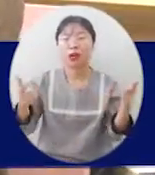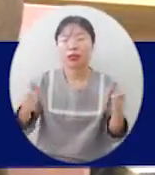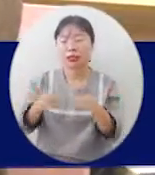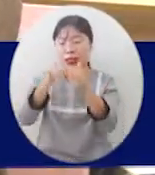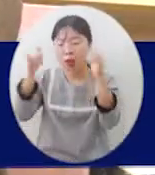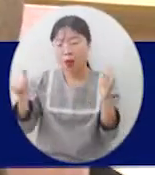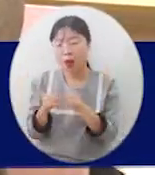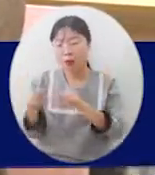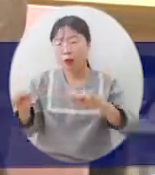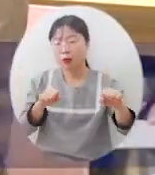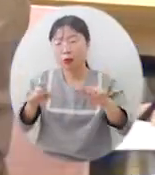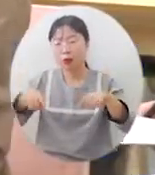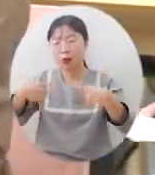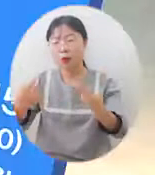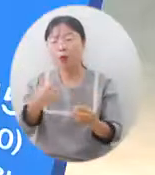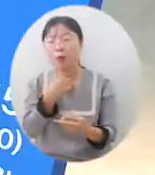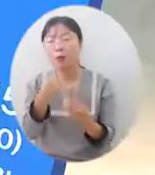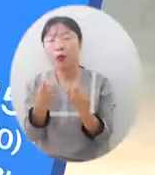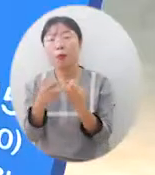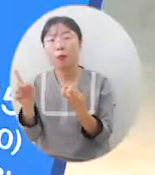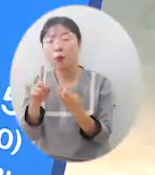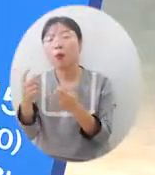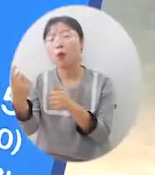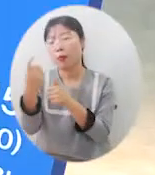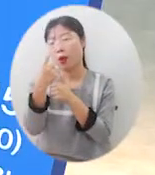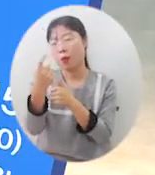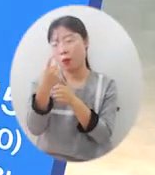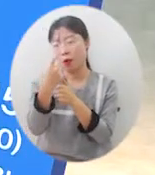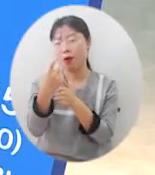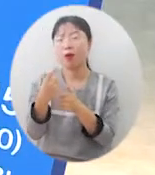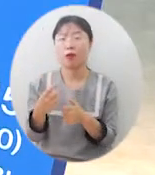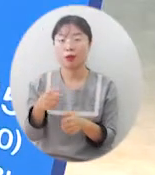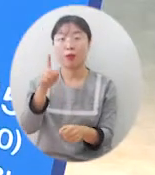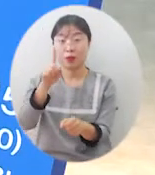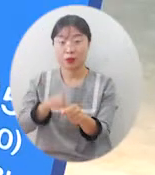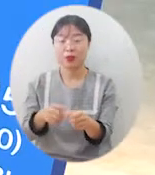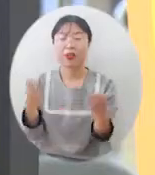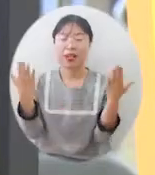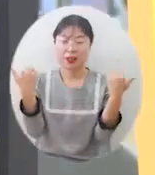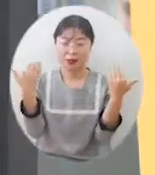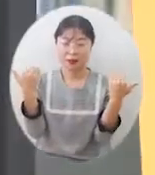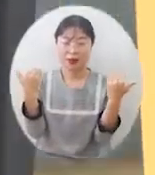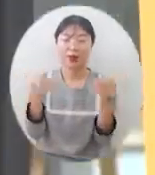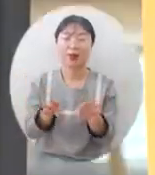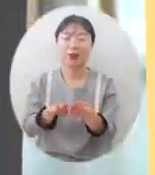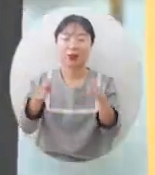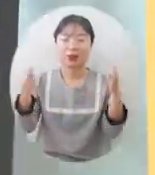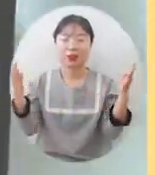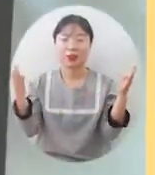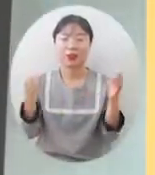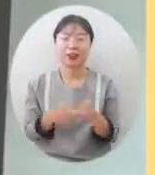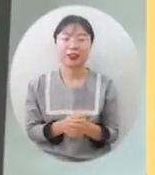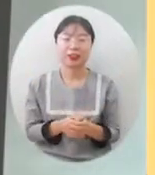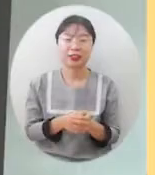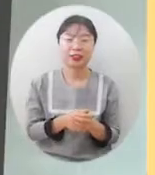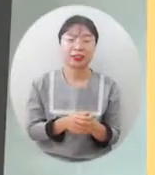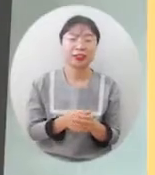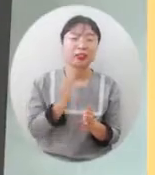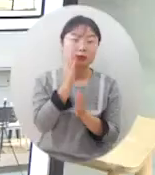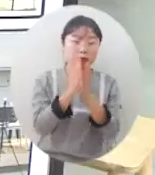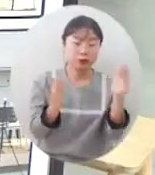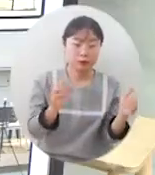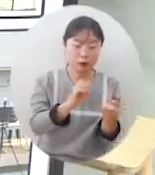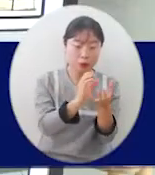위한 인생설계학교와 사회공헌 활동 연계를 위한 원예 해설, 드론 조종 촬영, 목공과